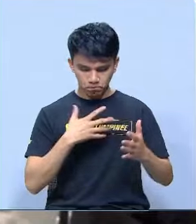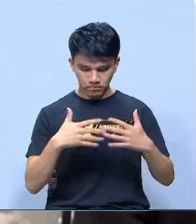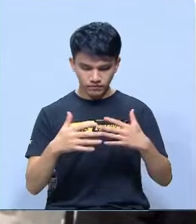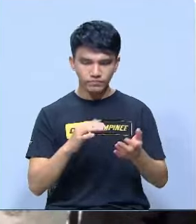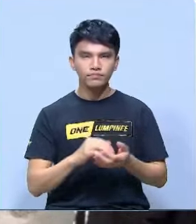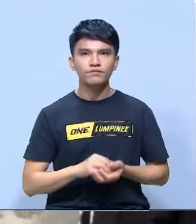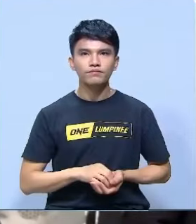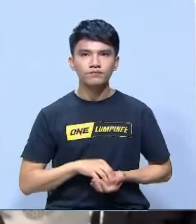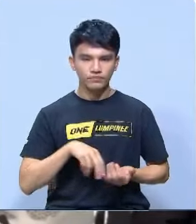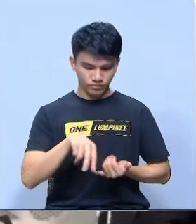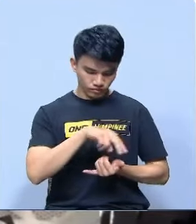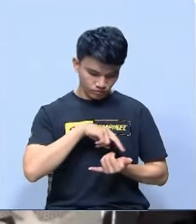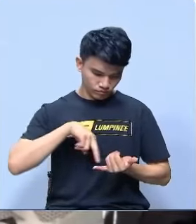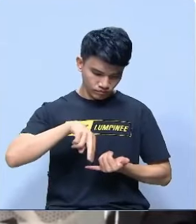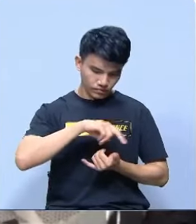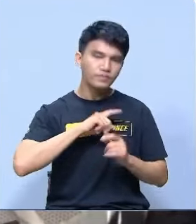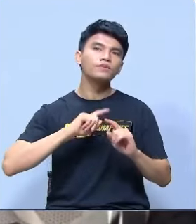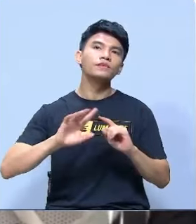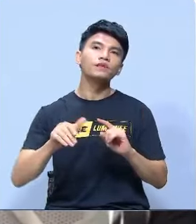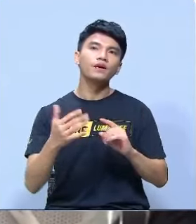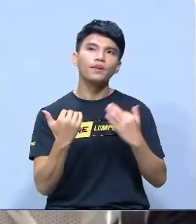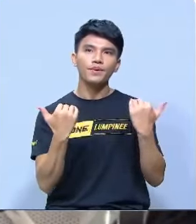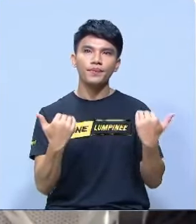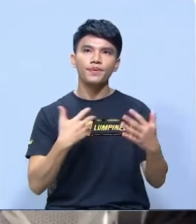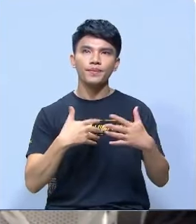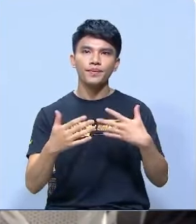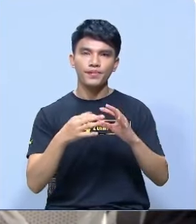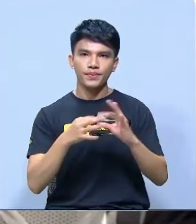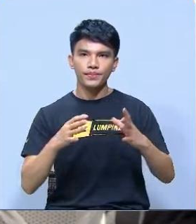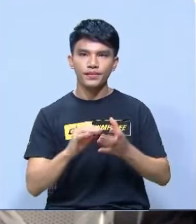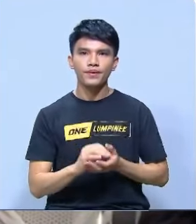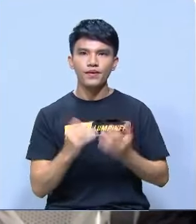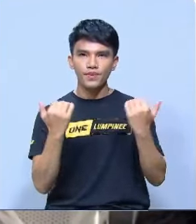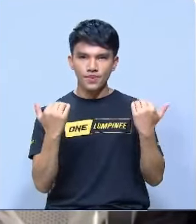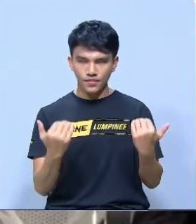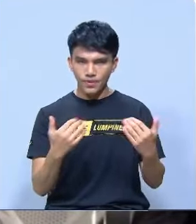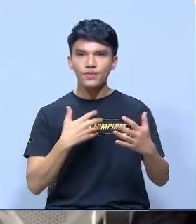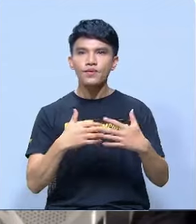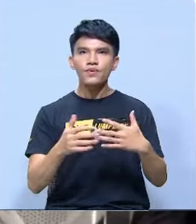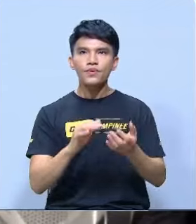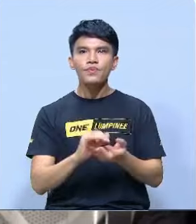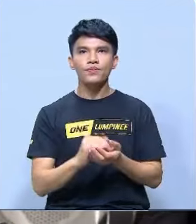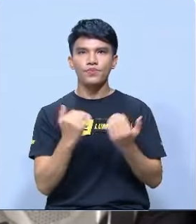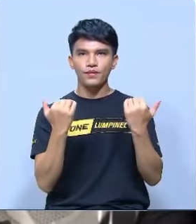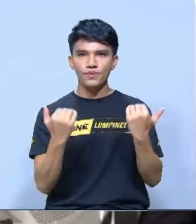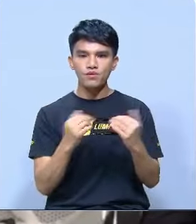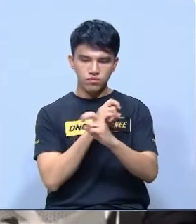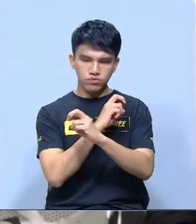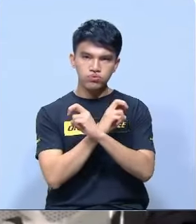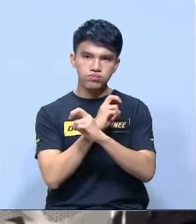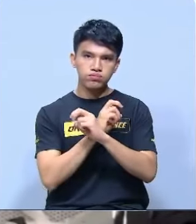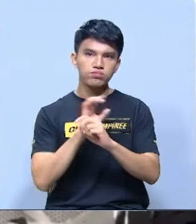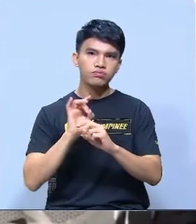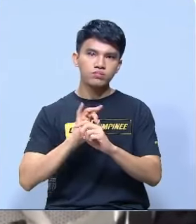ย์หัวเหอทีนี้ก็ไม่มีอะไรแบบที่น่าเป็นห่วงครับก็ปกติดีแต่จะเหลือแค่พวกกระดูกเดี๋ยวจะต้องผ่